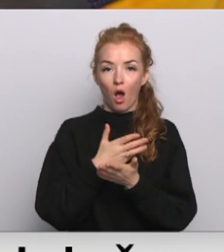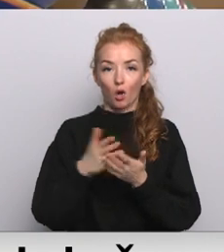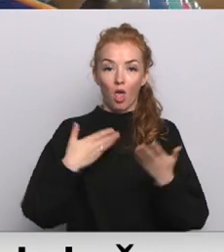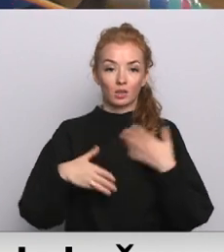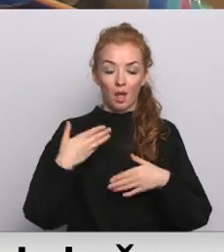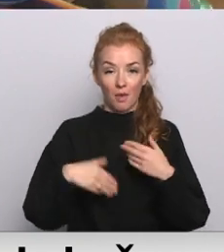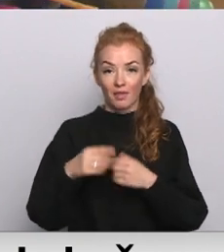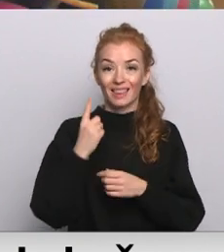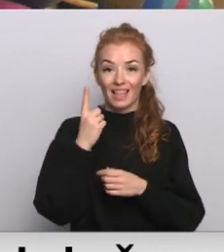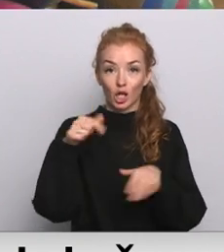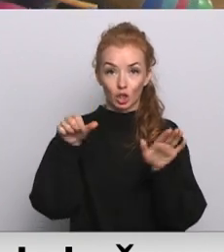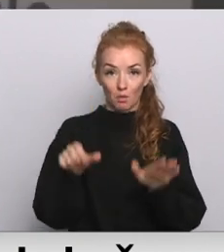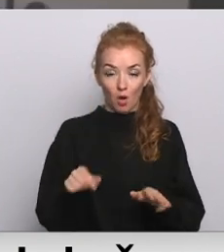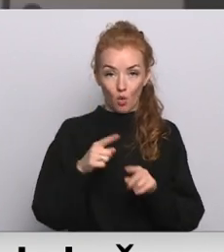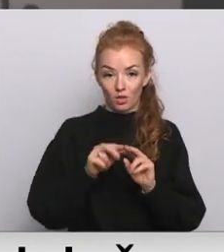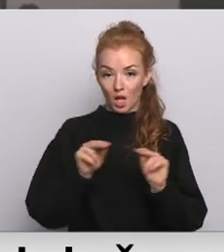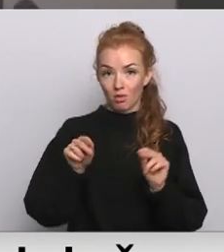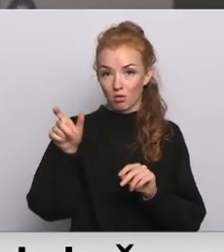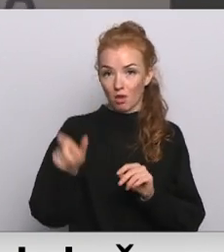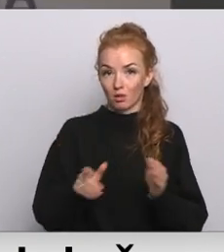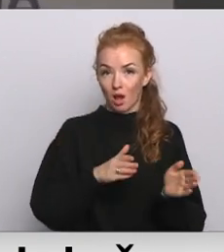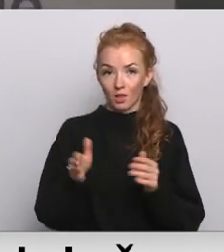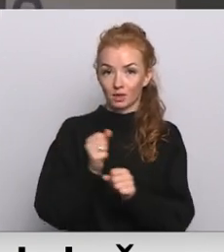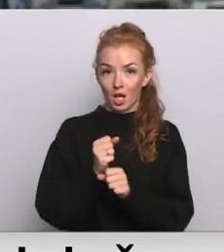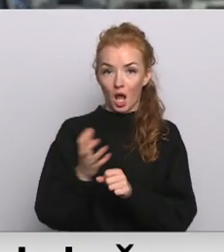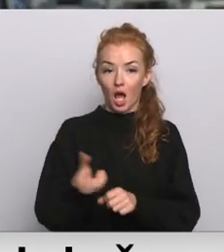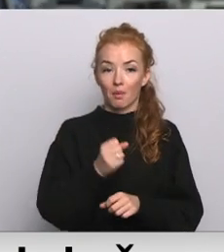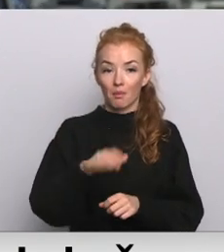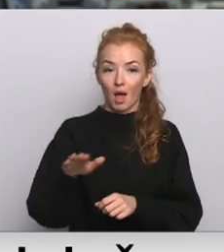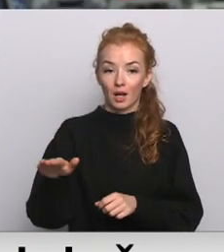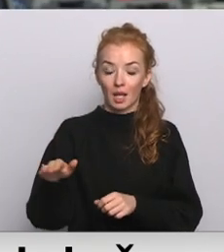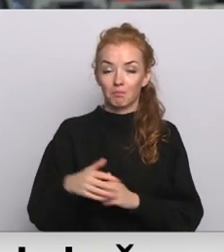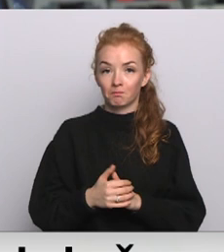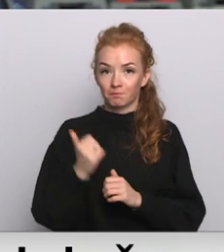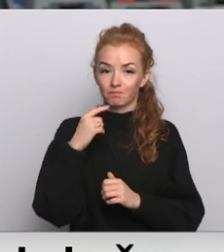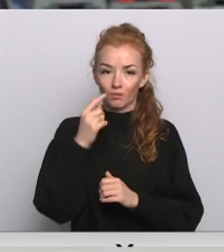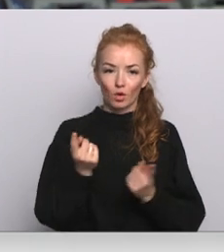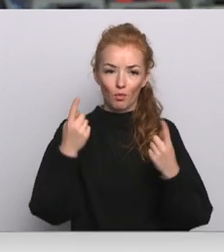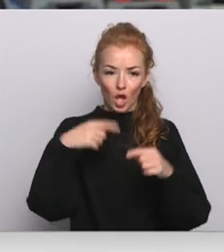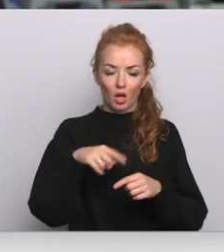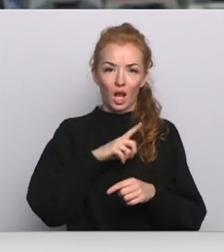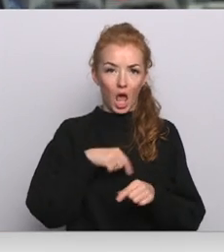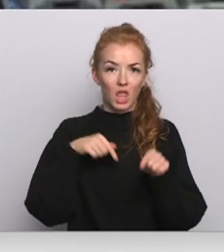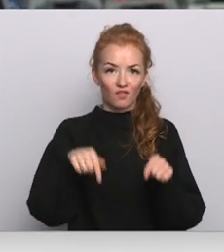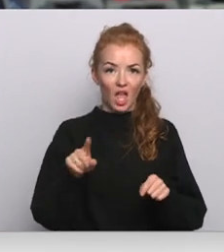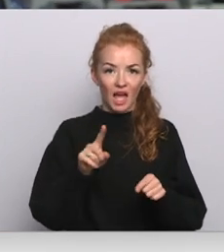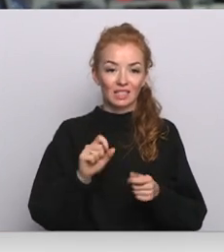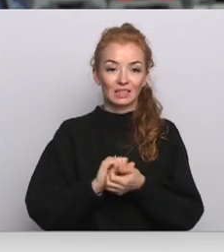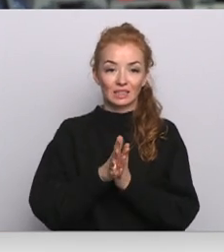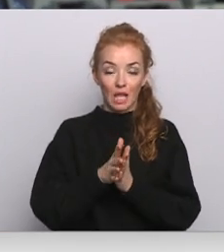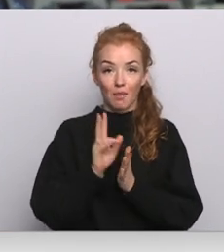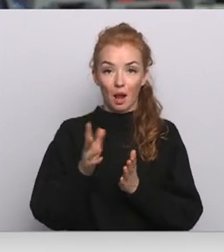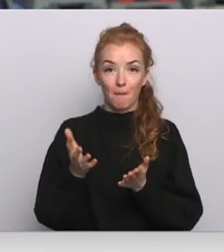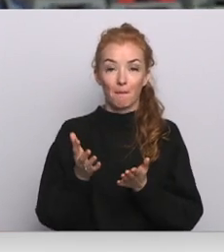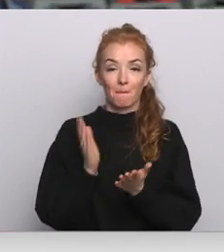eksāmens. Vien pusgads un treneris gatavs strādāt ar bērniem. Šobrīd Latvijā ir tāda sistēma, ka piekļuve